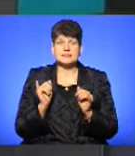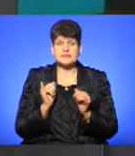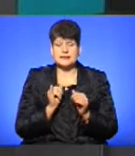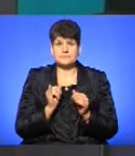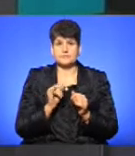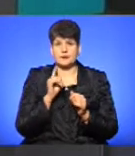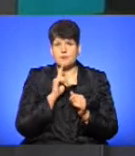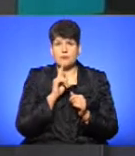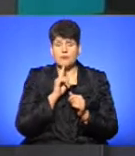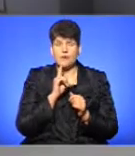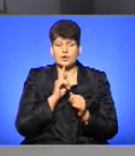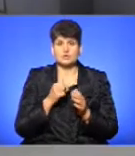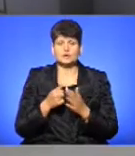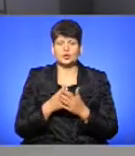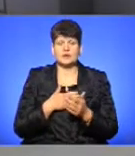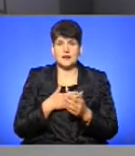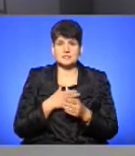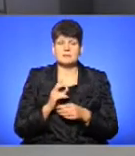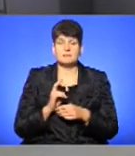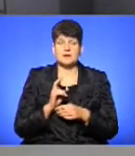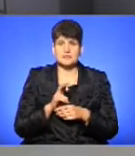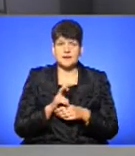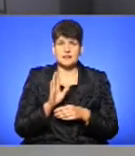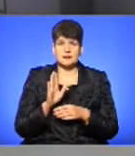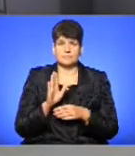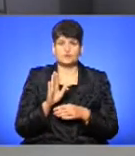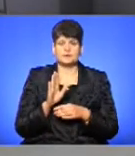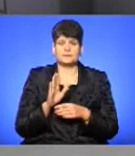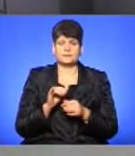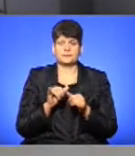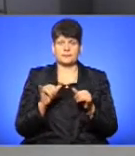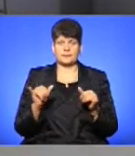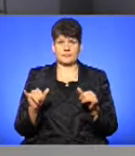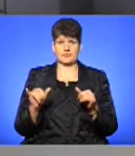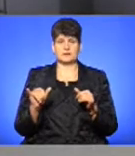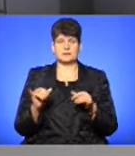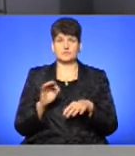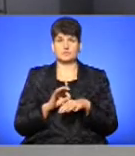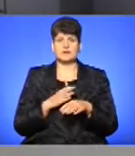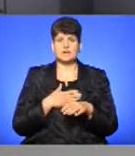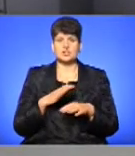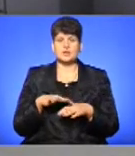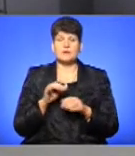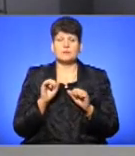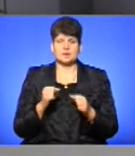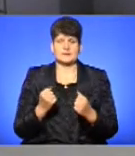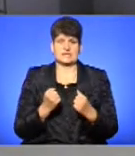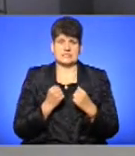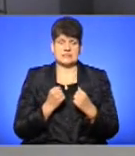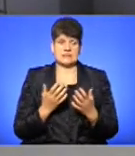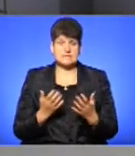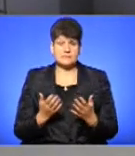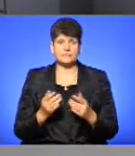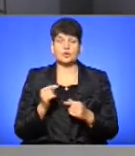поки до нас прийде і буде циркулювати збудник на нашій території, відповідно, ми можемо захиститися. Тому що